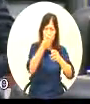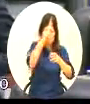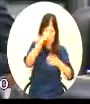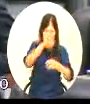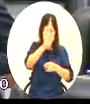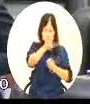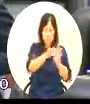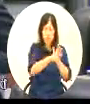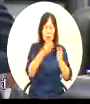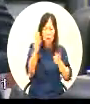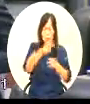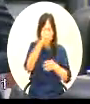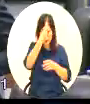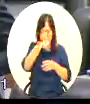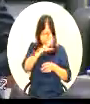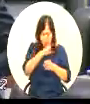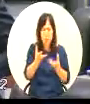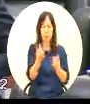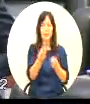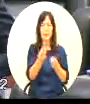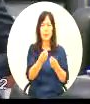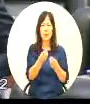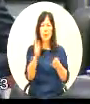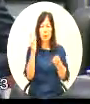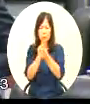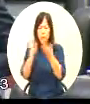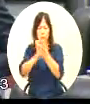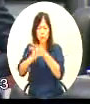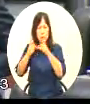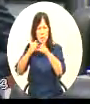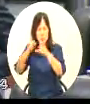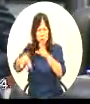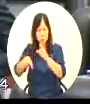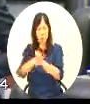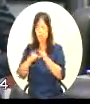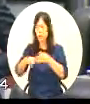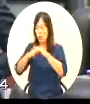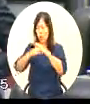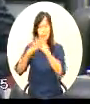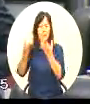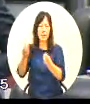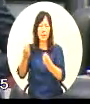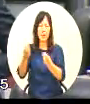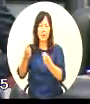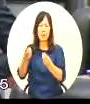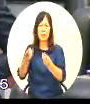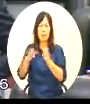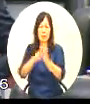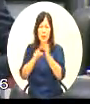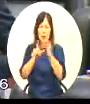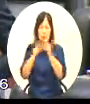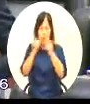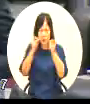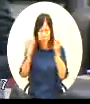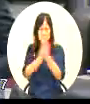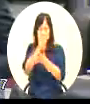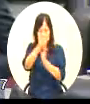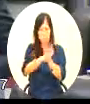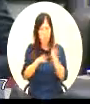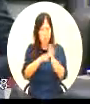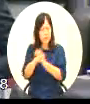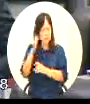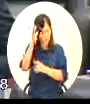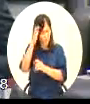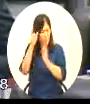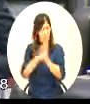凤山都没有，那我觉得这样子对其他的区域真的很不公平。那当然长期下来我很期待我们真的要